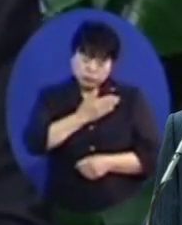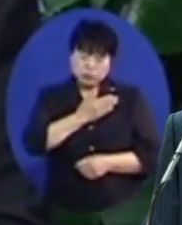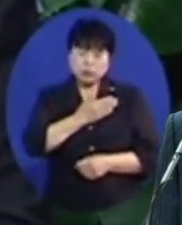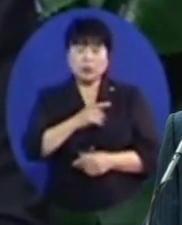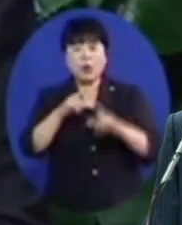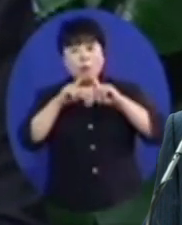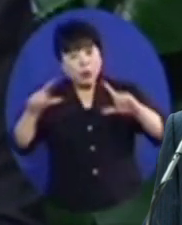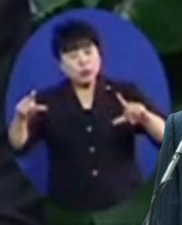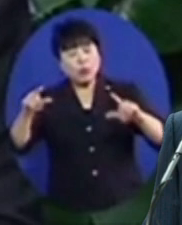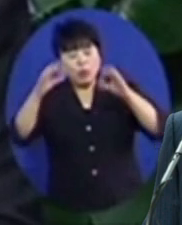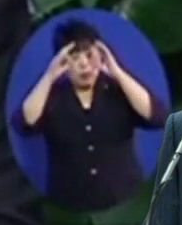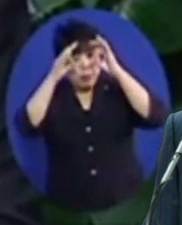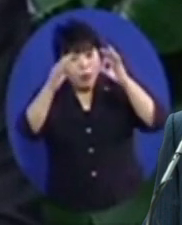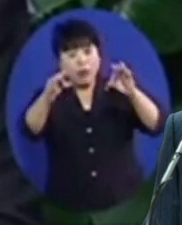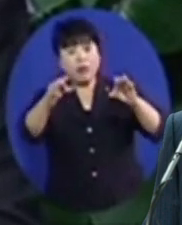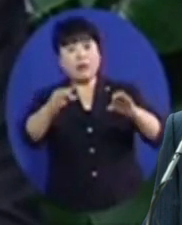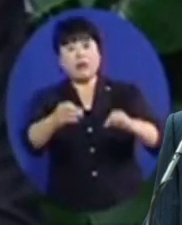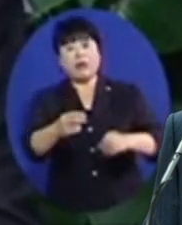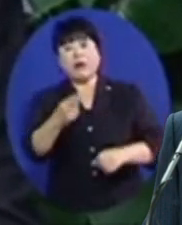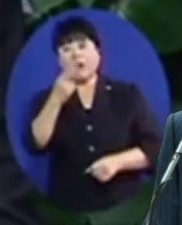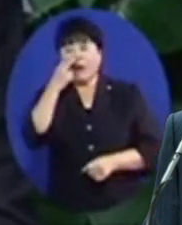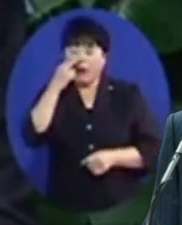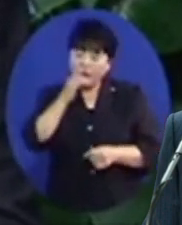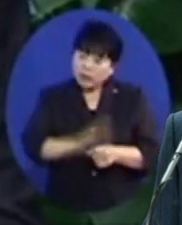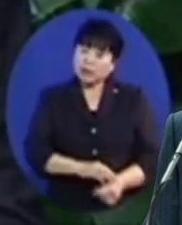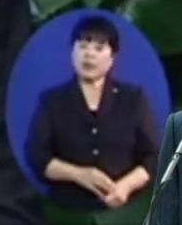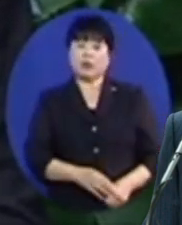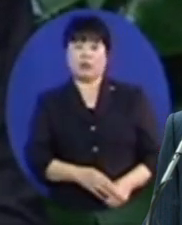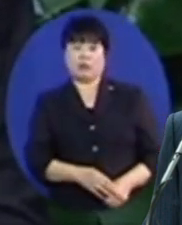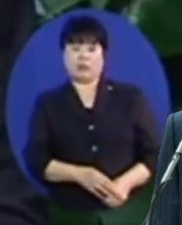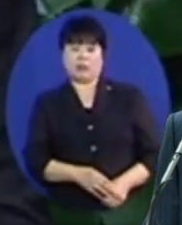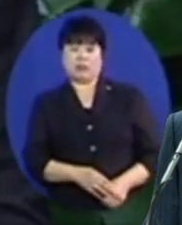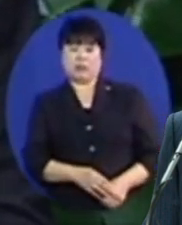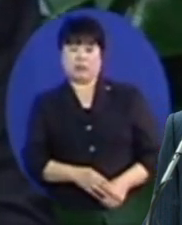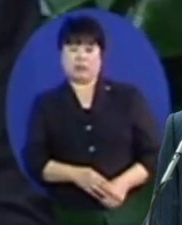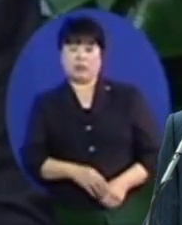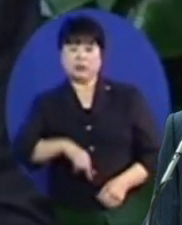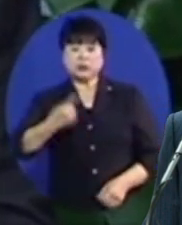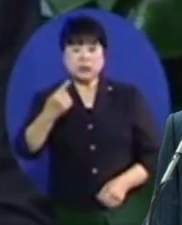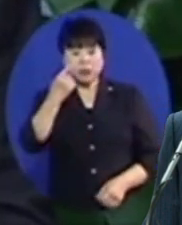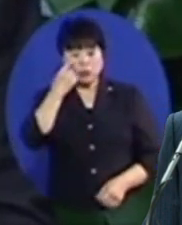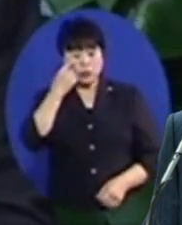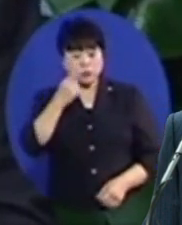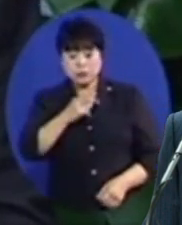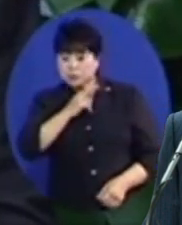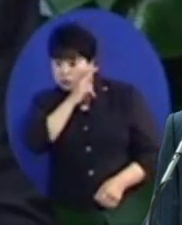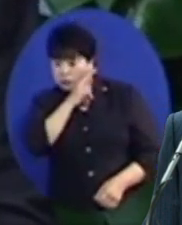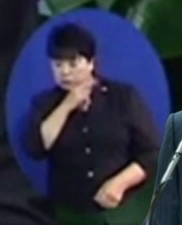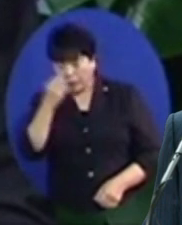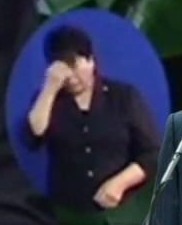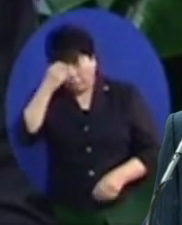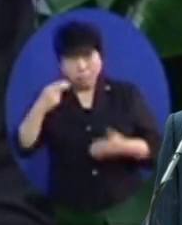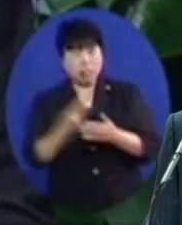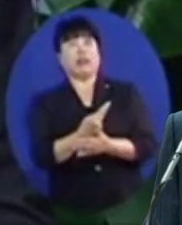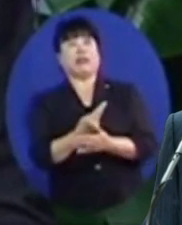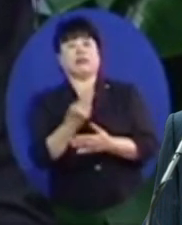평범한 사람이 보통 사람으로 보였기 때문에 자기 눈을 의심하고 기절을 한